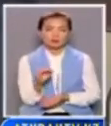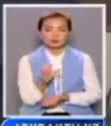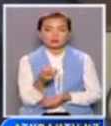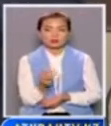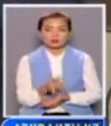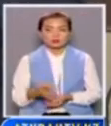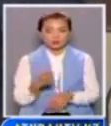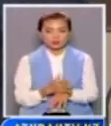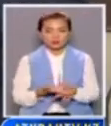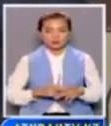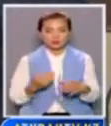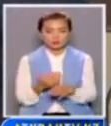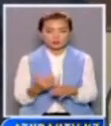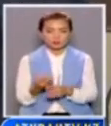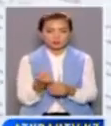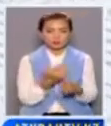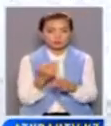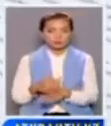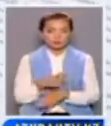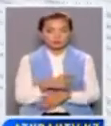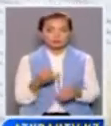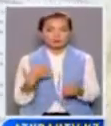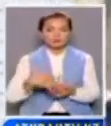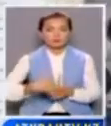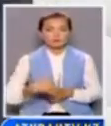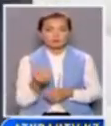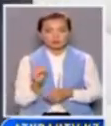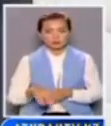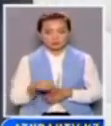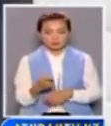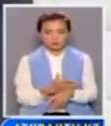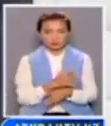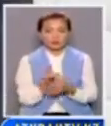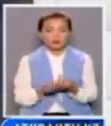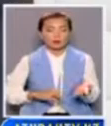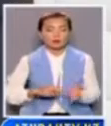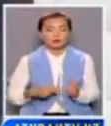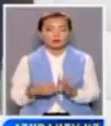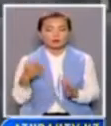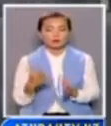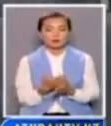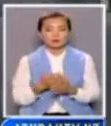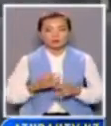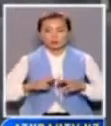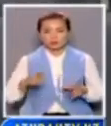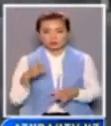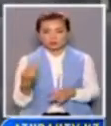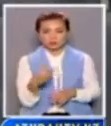Сатайского районов была оказана денежная помощь в размере 50 тысяч тенге. В дальнейшем планируется оказание такой